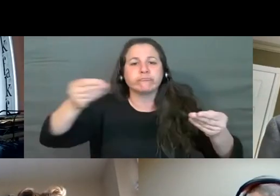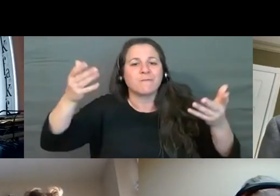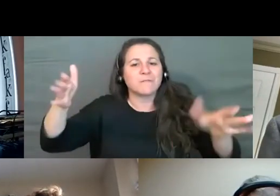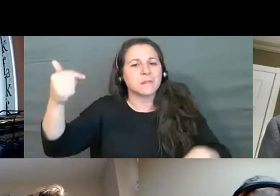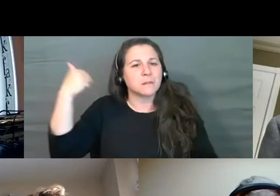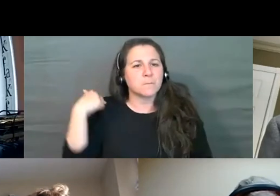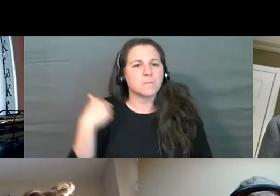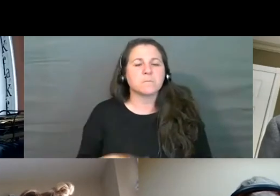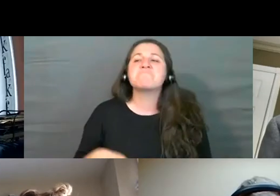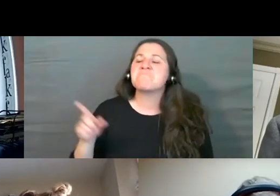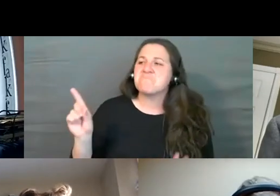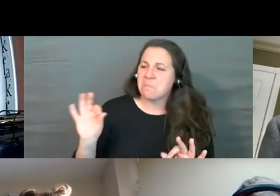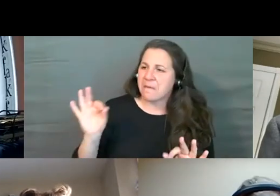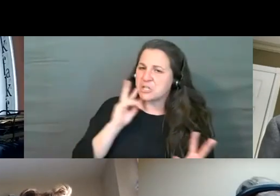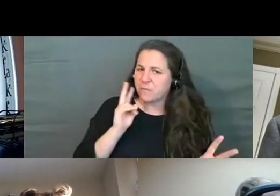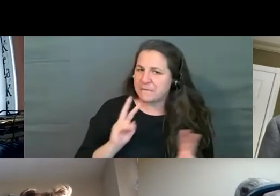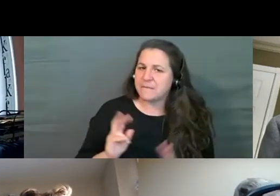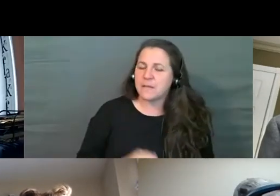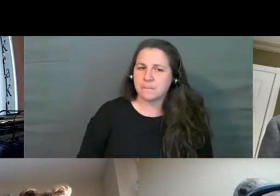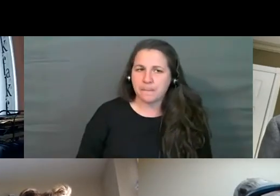On regardera ça alors.